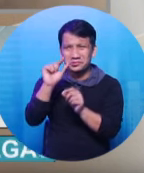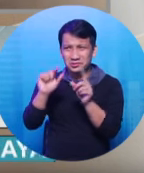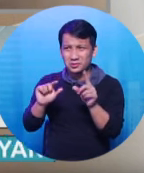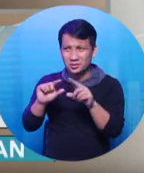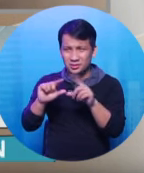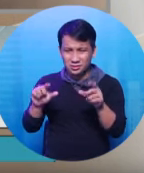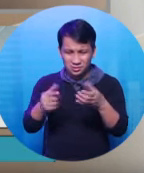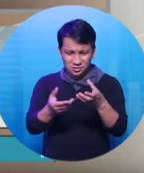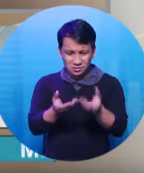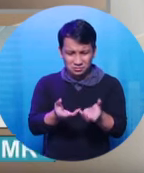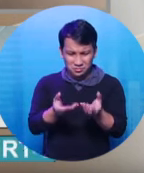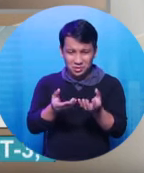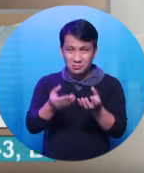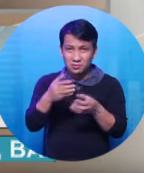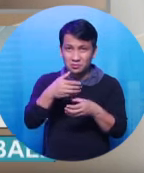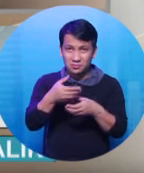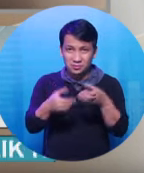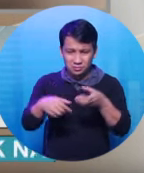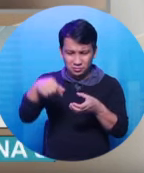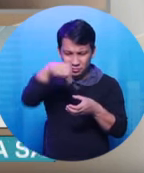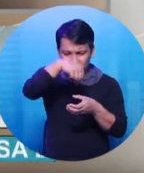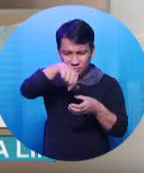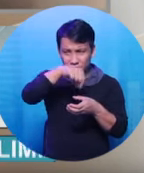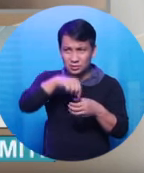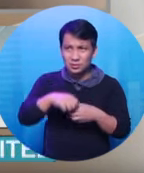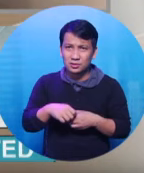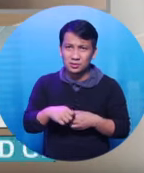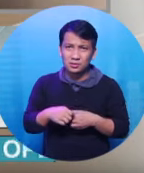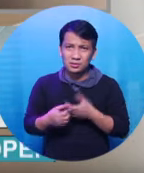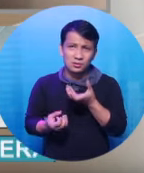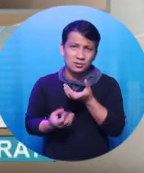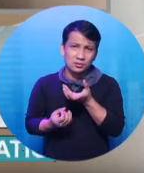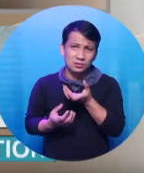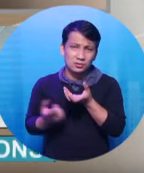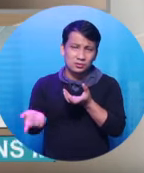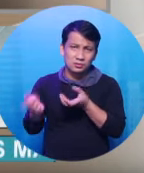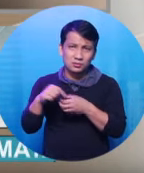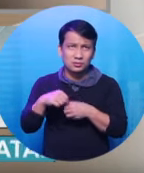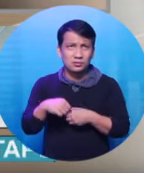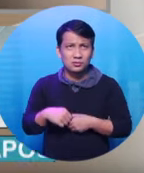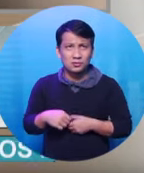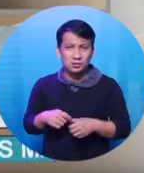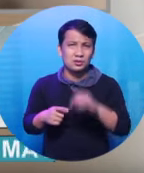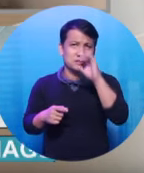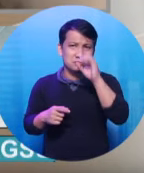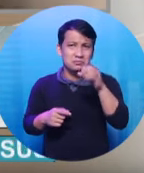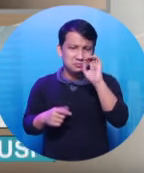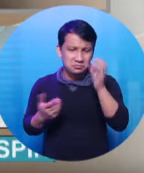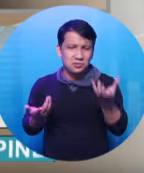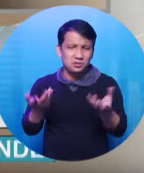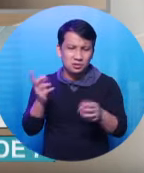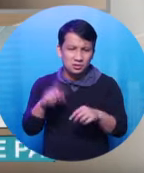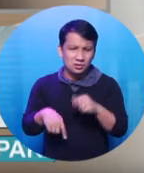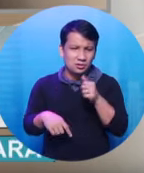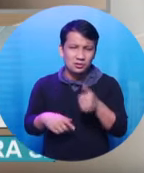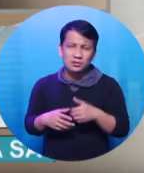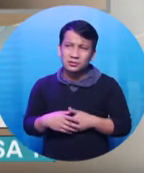maliit na baso. Tapos may tinimpla siya doon kasi nagpakulo po siya ng tubig. Okay. May tinimpla po siya doon tapos